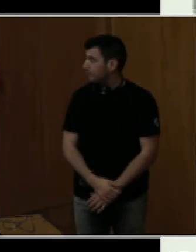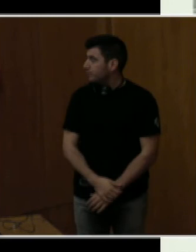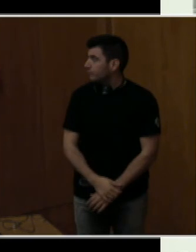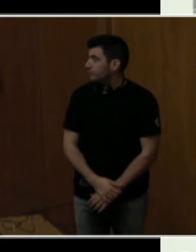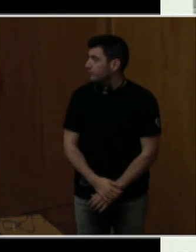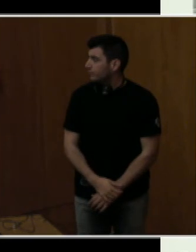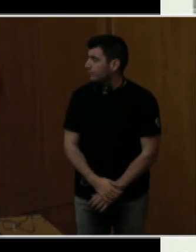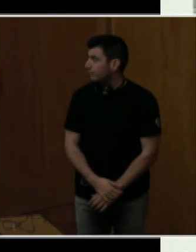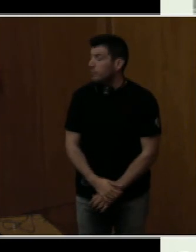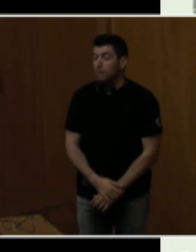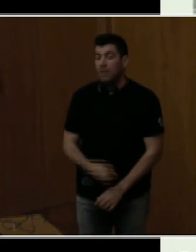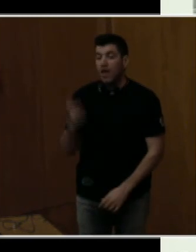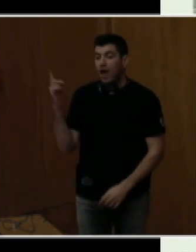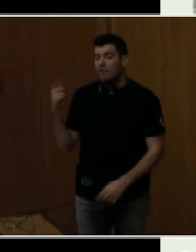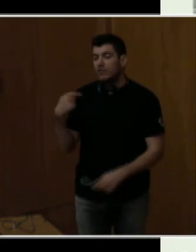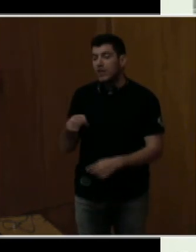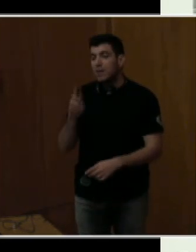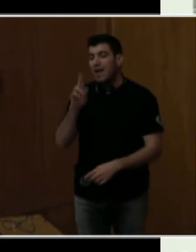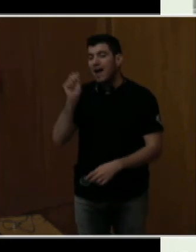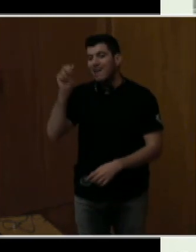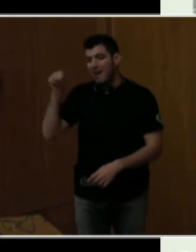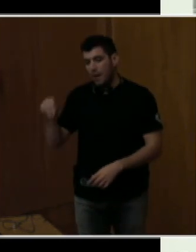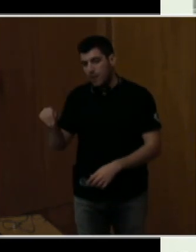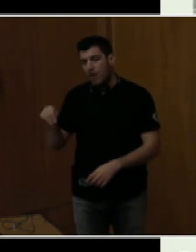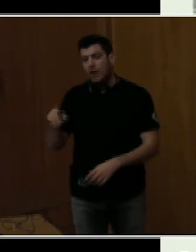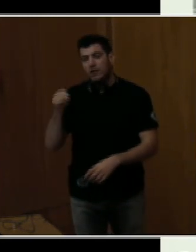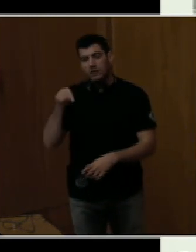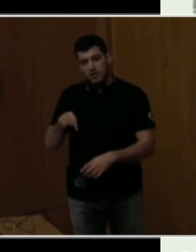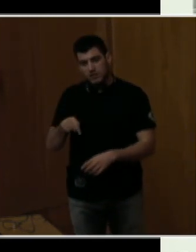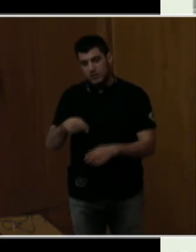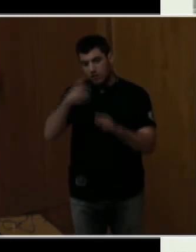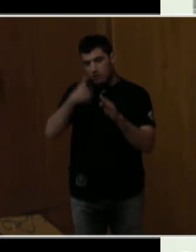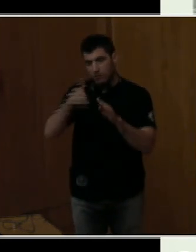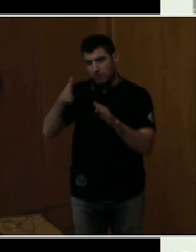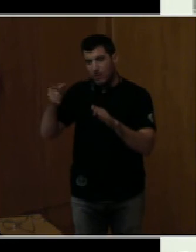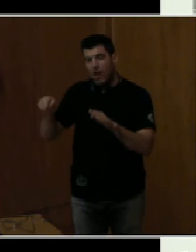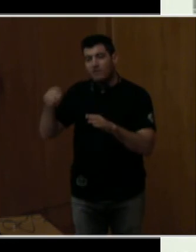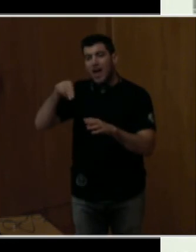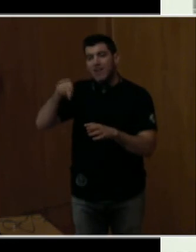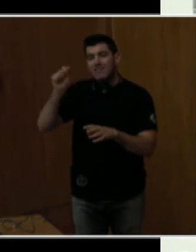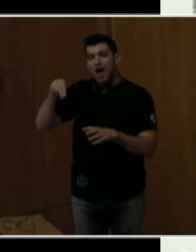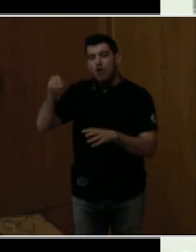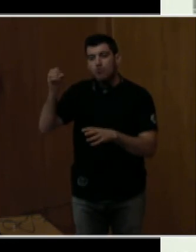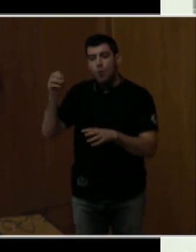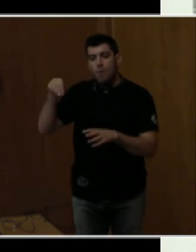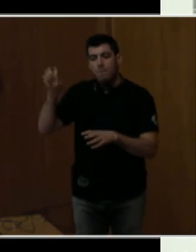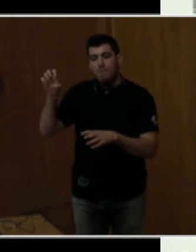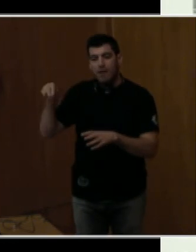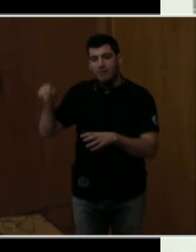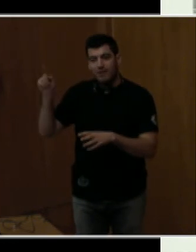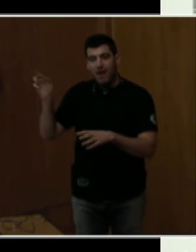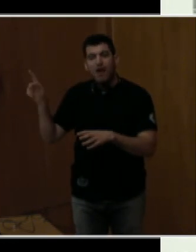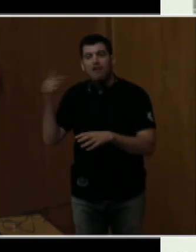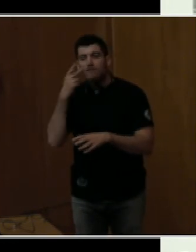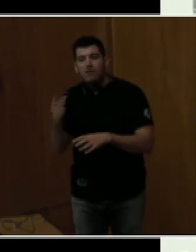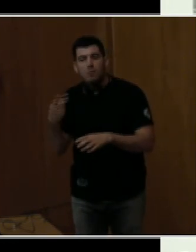της ηλεκτρονικής RAM σε ολοκληρωμένη κλίμακα. Εδώ οι αποστάσεις είναι κάποια νανόμετρα, όπου εδώ φαίνεται πως είναι ένας πυκνωτής